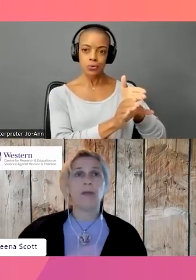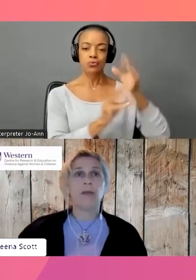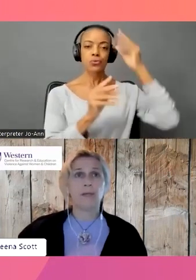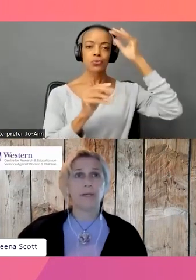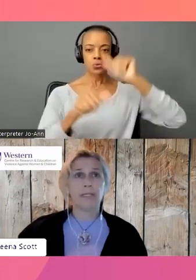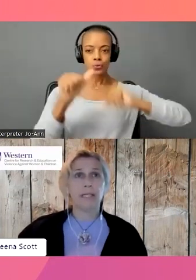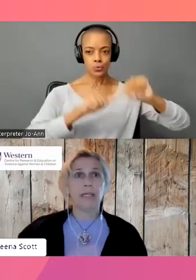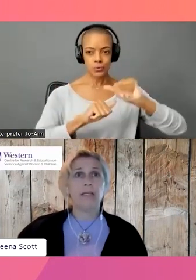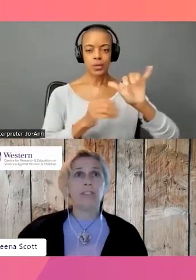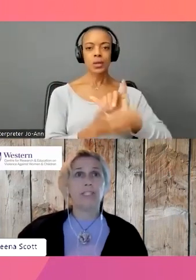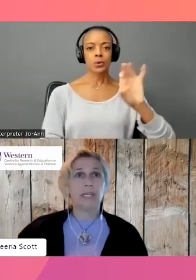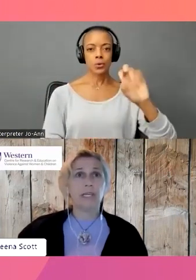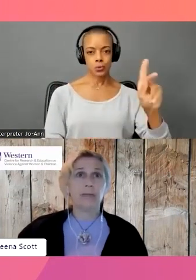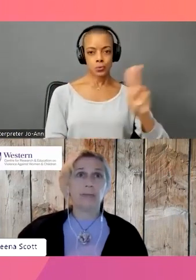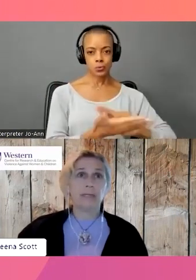de l'Université York.